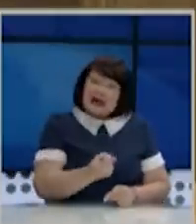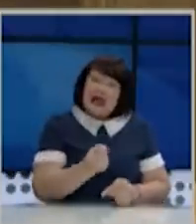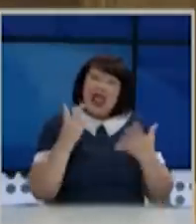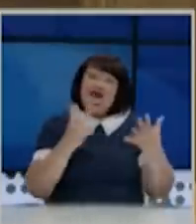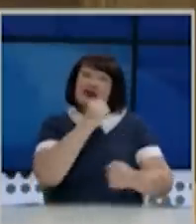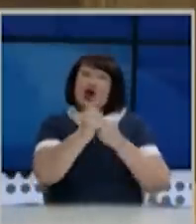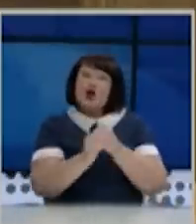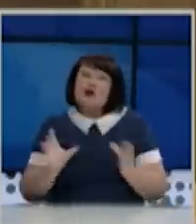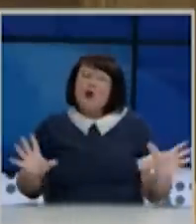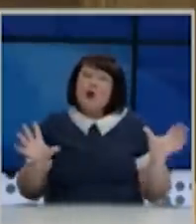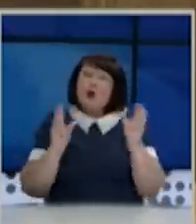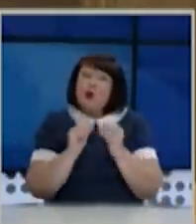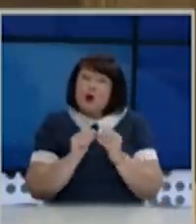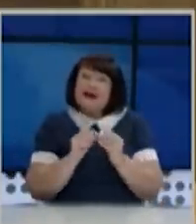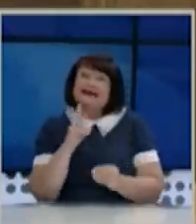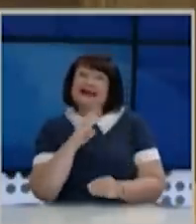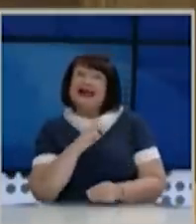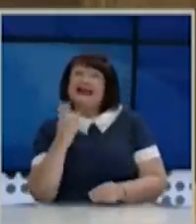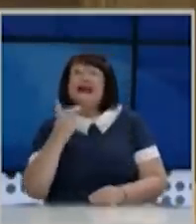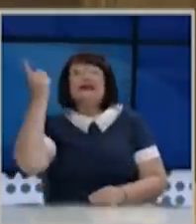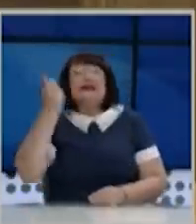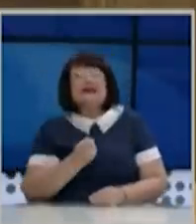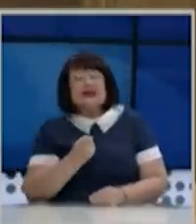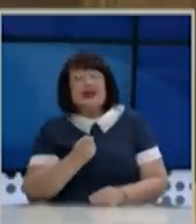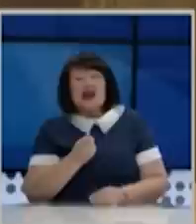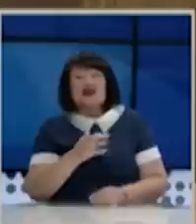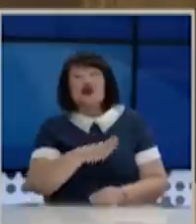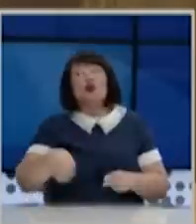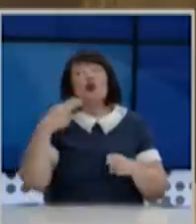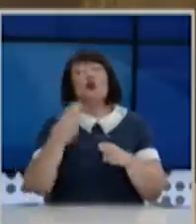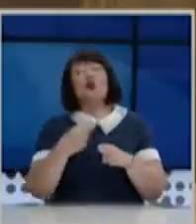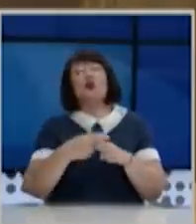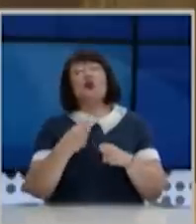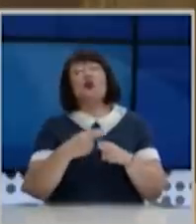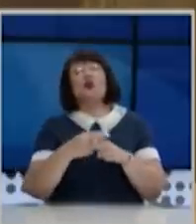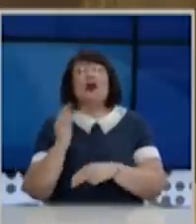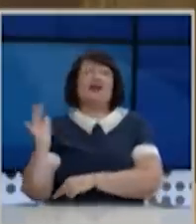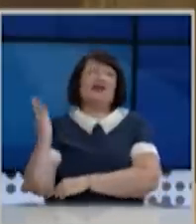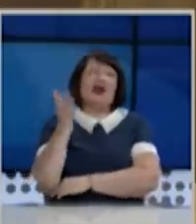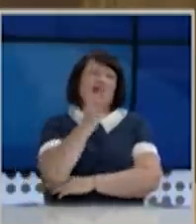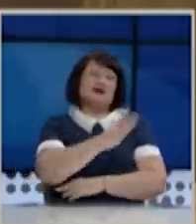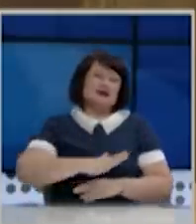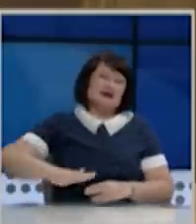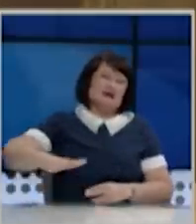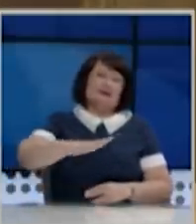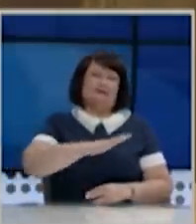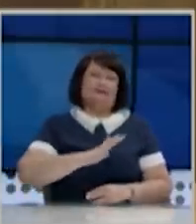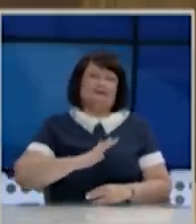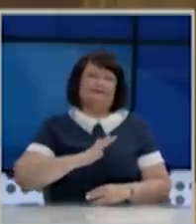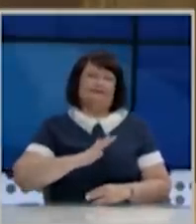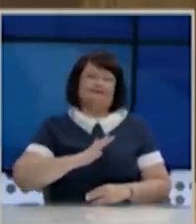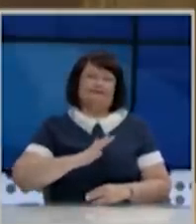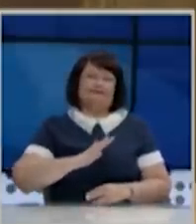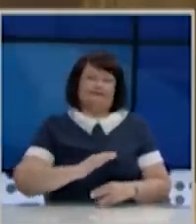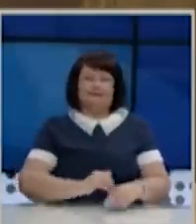7 χρόνια περίπου το 33% των πολύτιμων για την ποιότητα ζωής των κατοίκων του